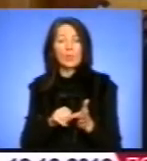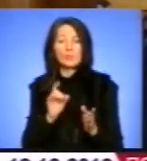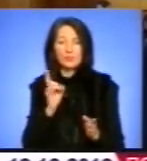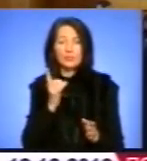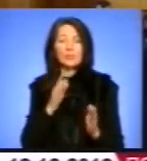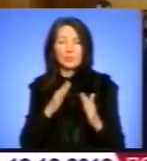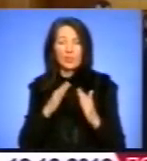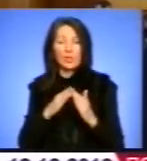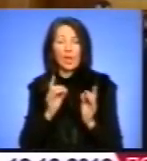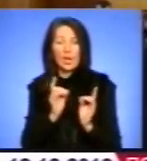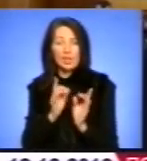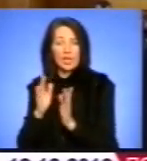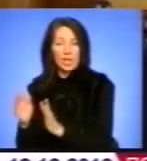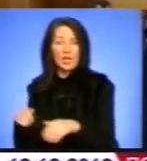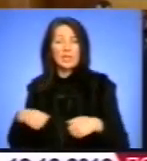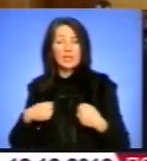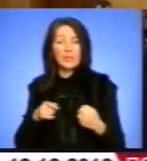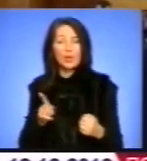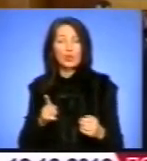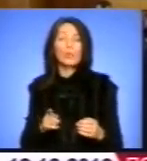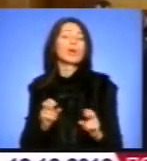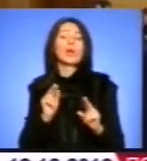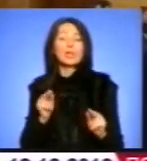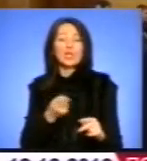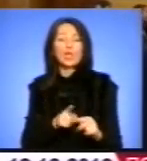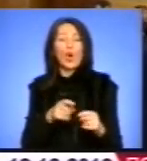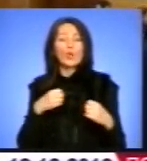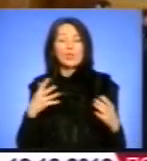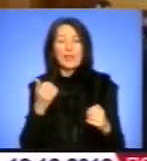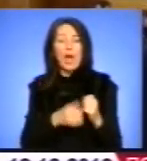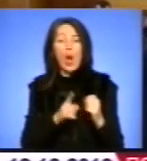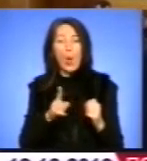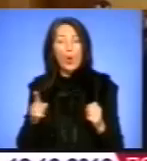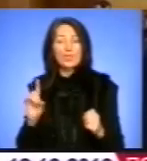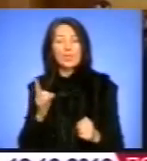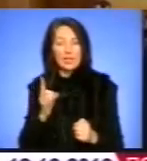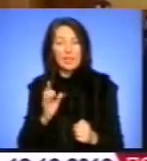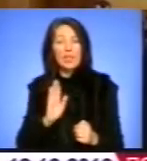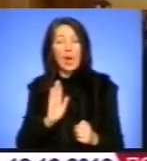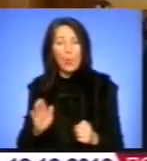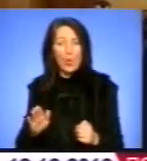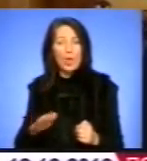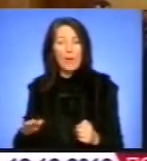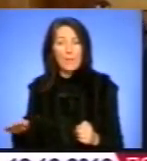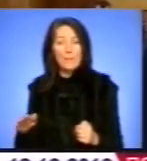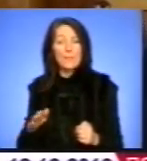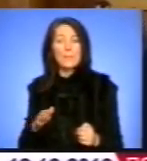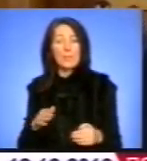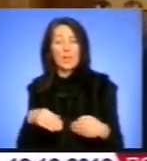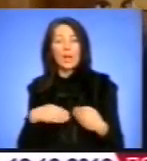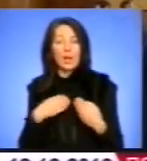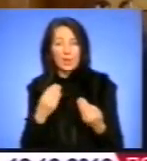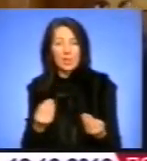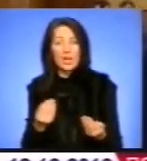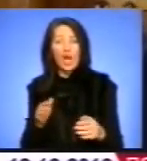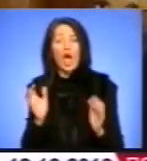Ми стараємося, щоб з нагоди цього свята кожна дитинка була наділена якоюсь